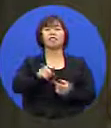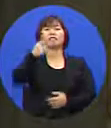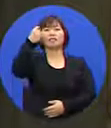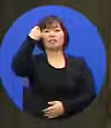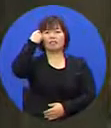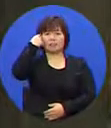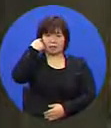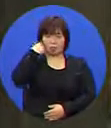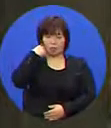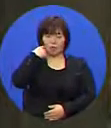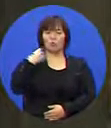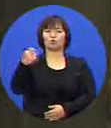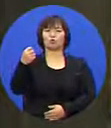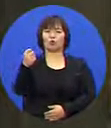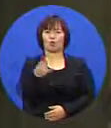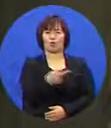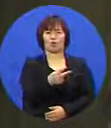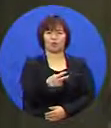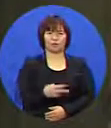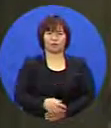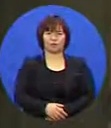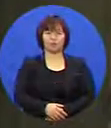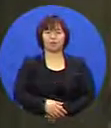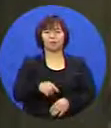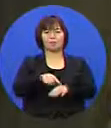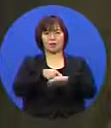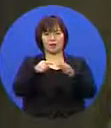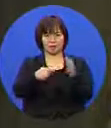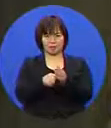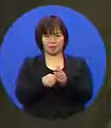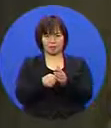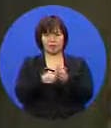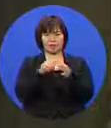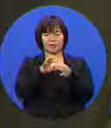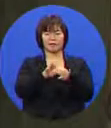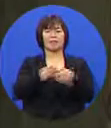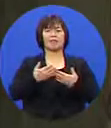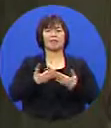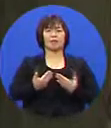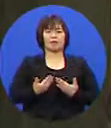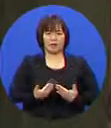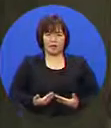느끼고 그리고 마음의 그런